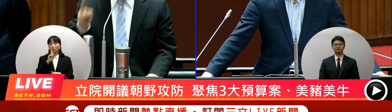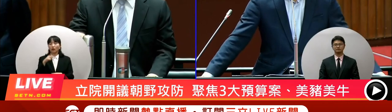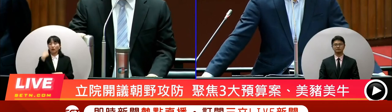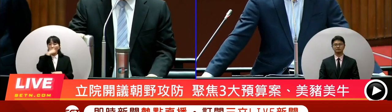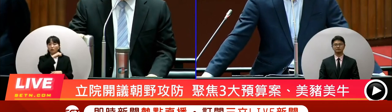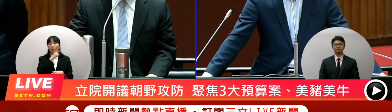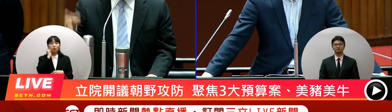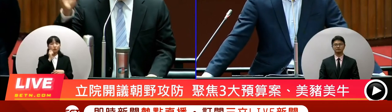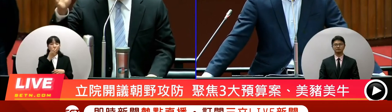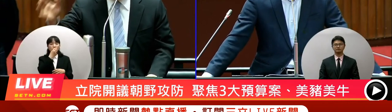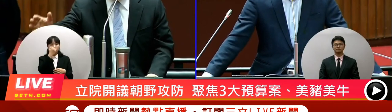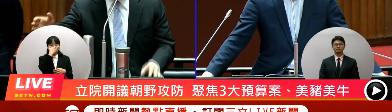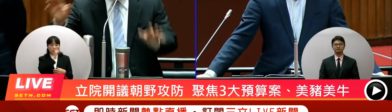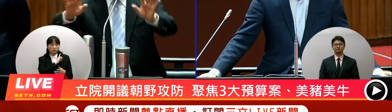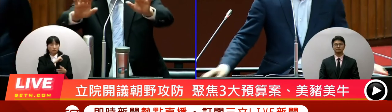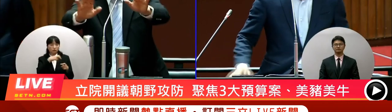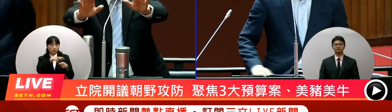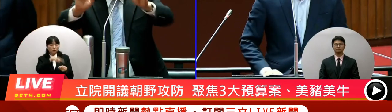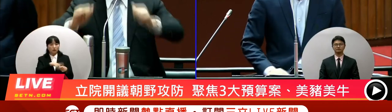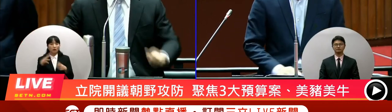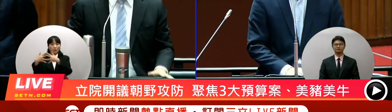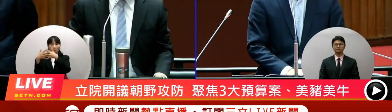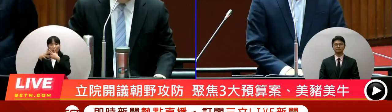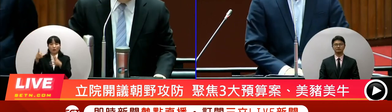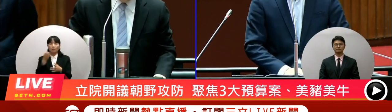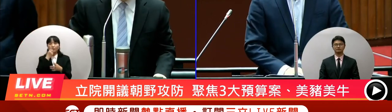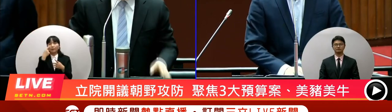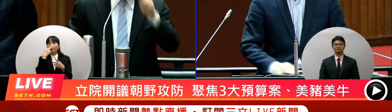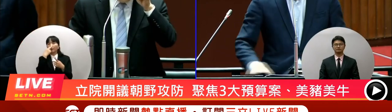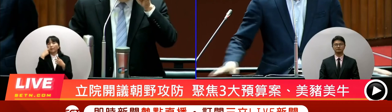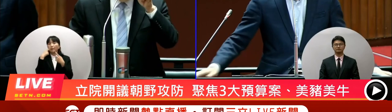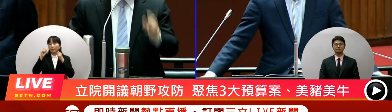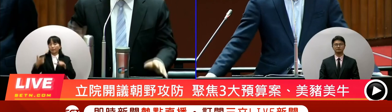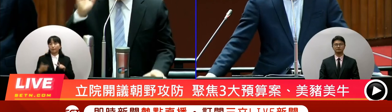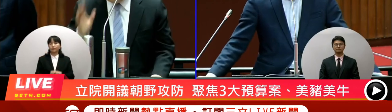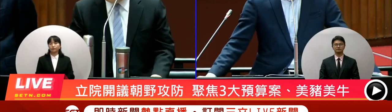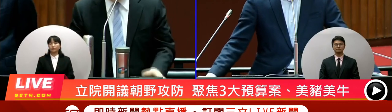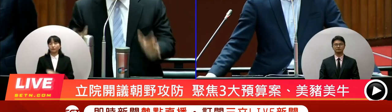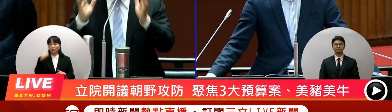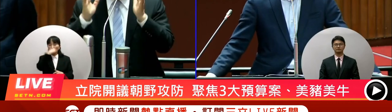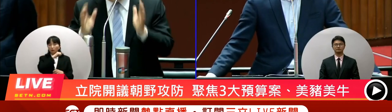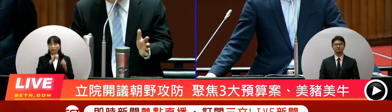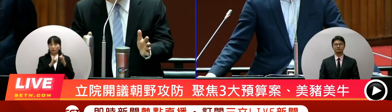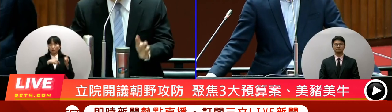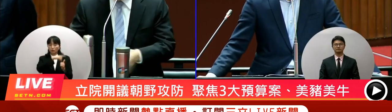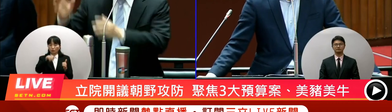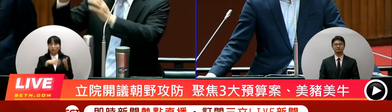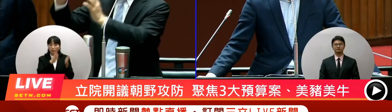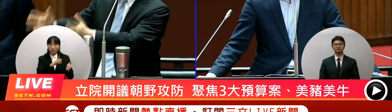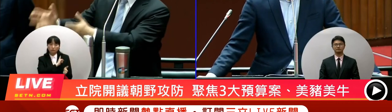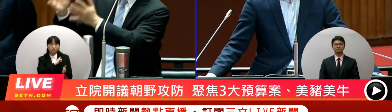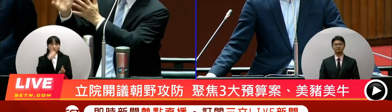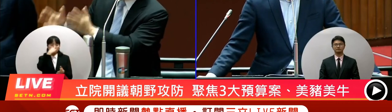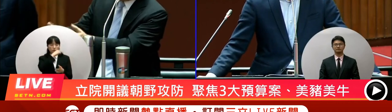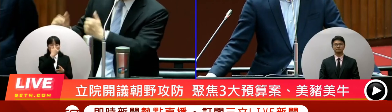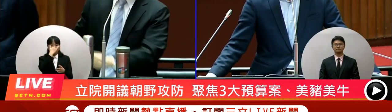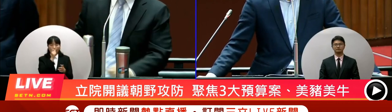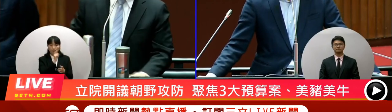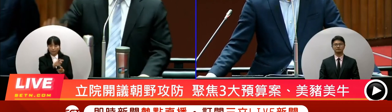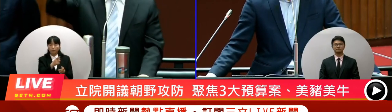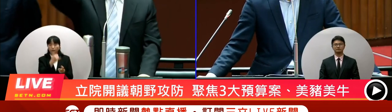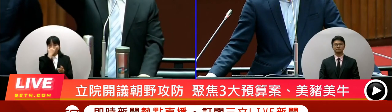人吃台湾猪因为美国猪那味不一样所以台湾人吃台湾猪在买猪肉